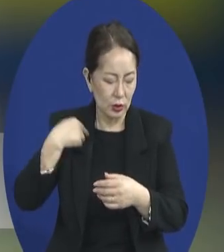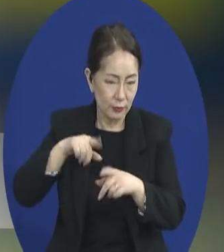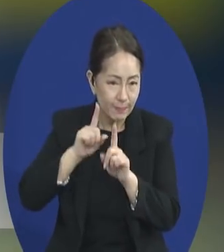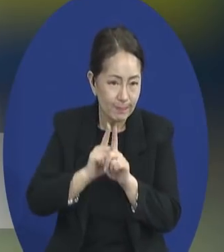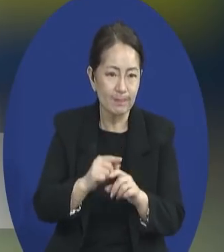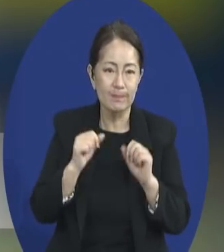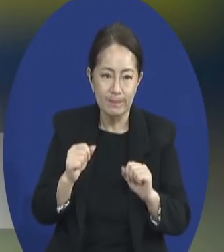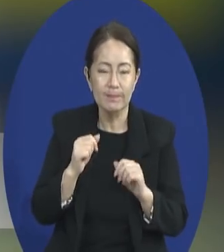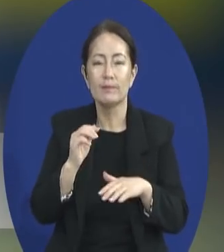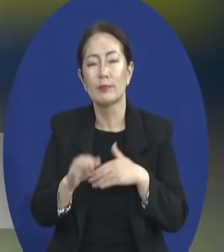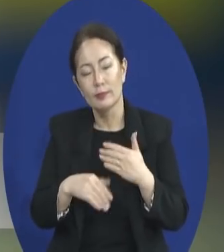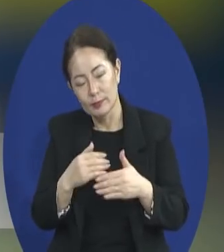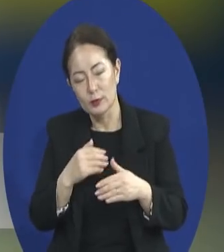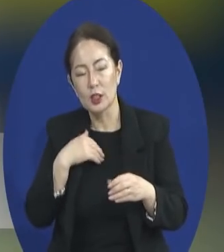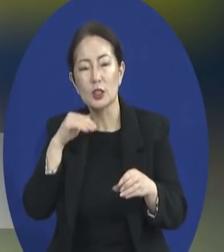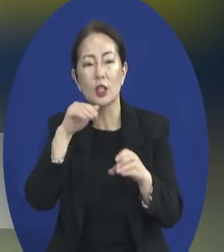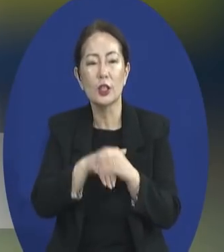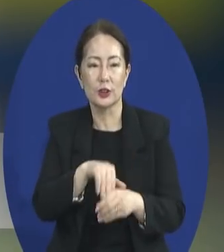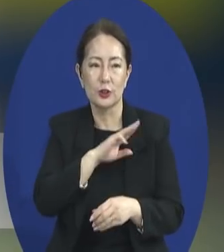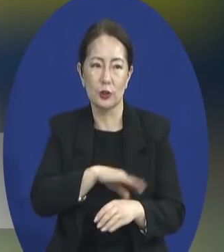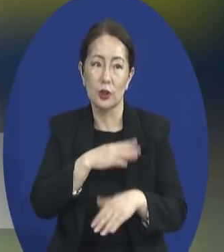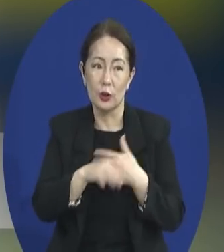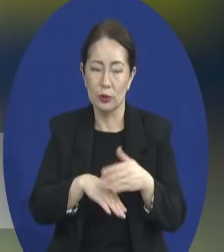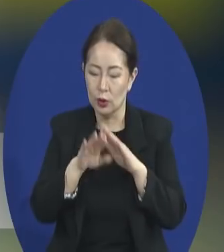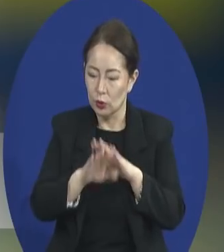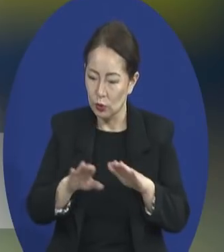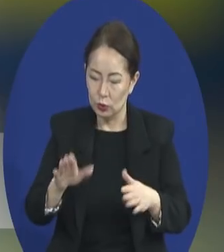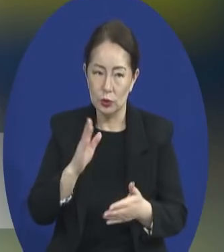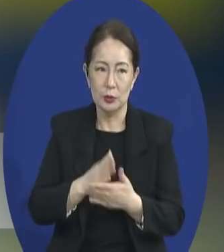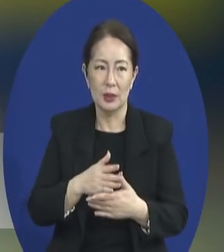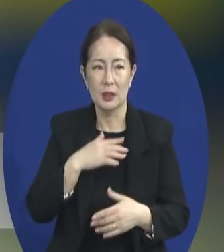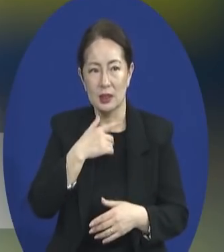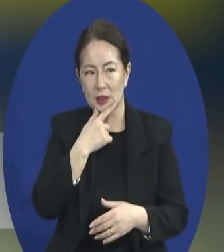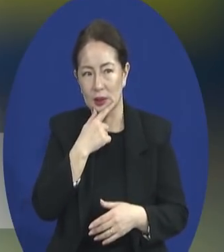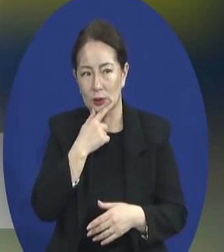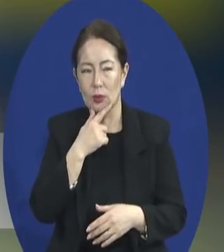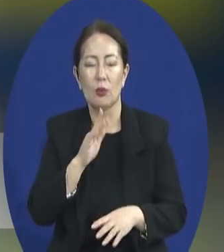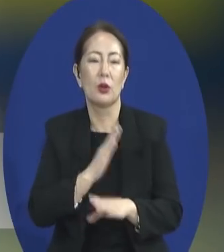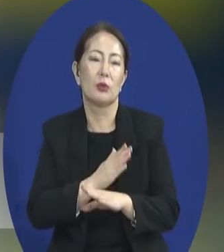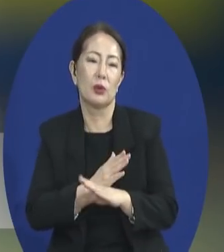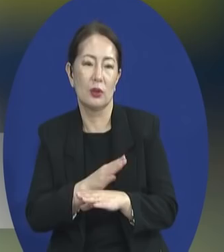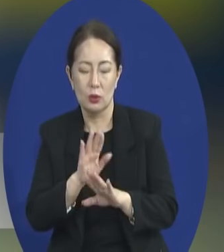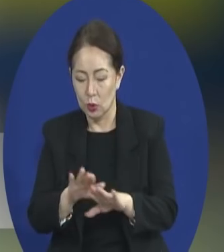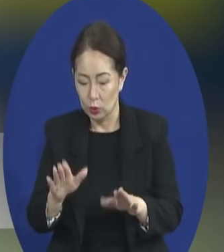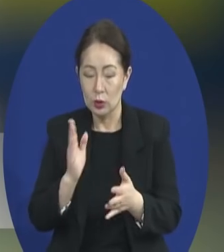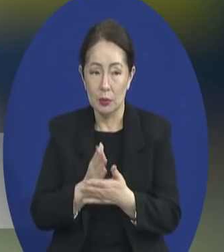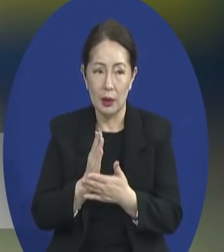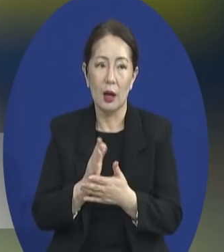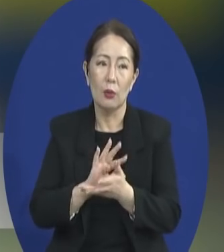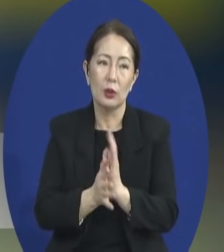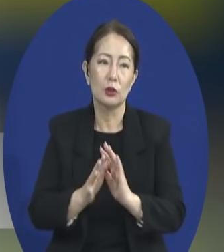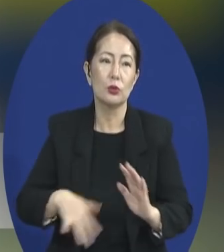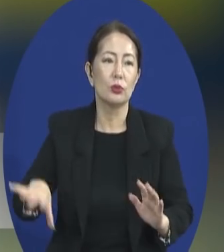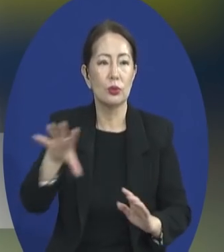зүтгээд хүсэл мөрөөдөлтэй хүрхийн тулд ингээ явдаг. Хүүхдүүд ч байгаа чадахгүй юм чинь гээд байдаг хүүхдүүд ч байгаа. Гэхдээ ер нь бол бүгд